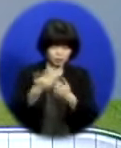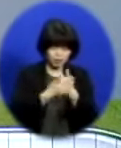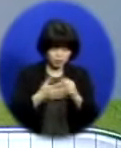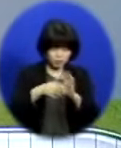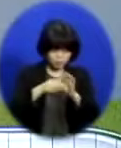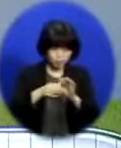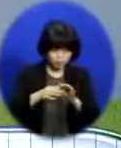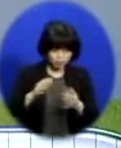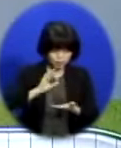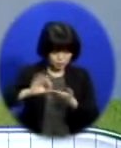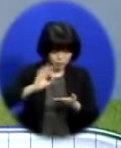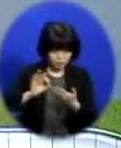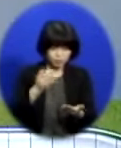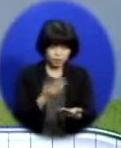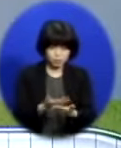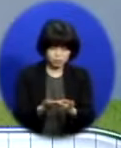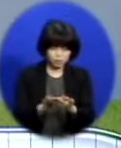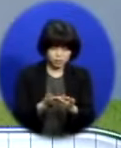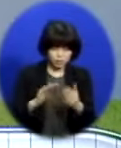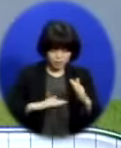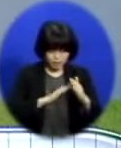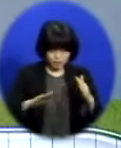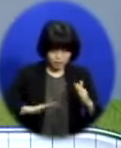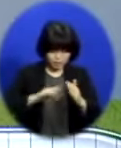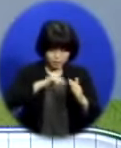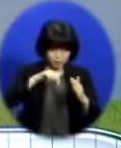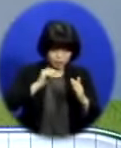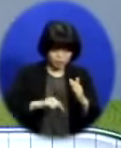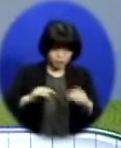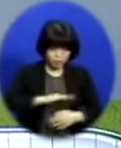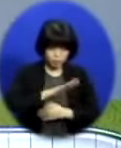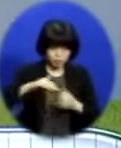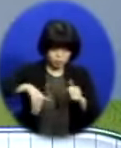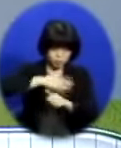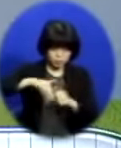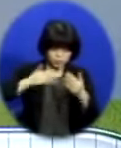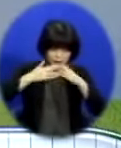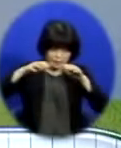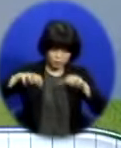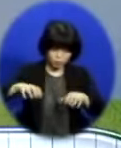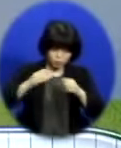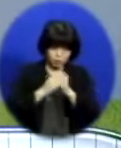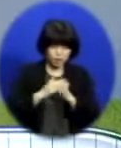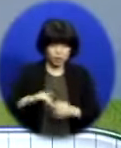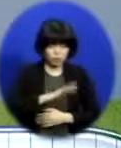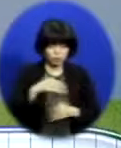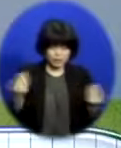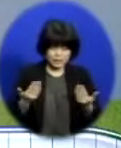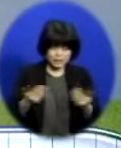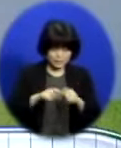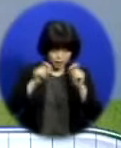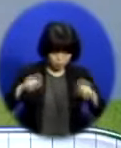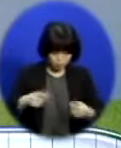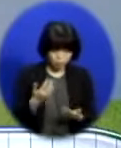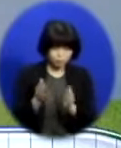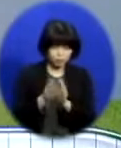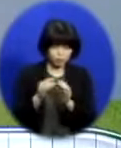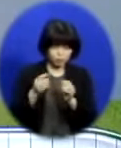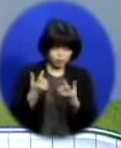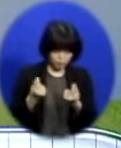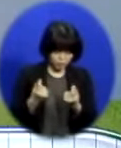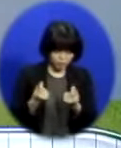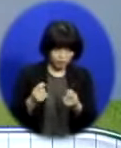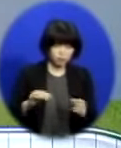통로로 가정 안에 우리의 주변의 이웃들과 우리의 직장 동료들과 그리고